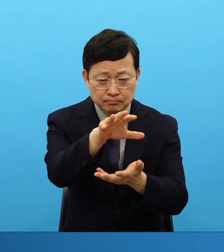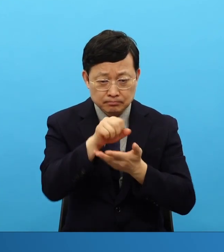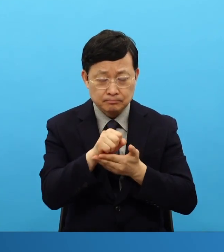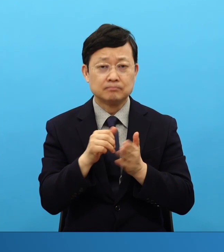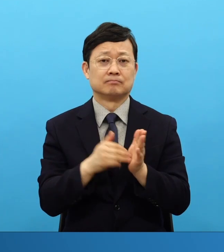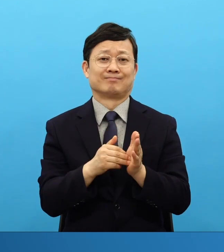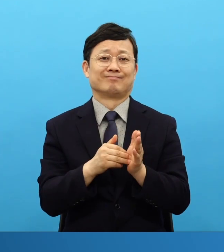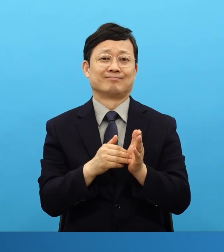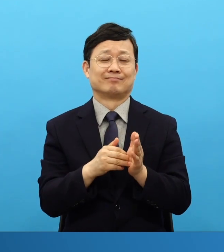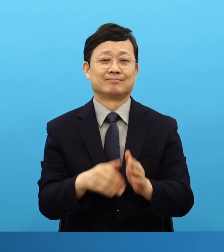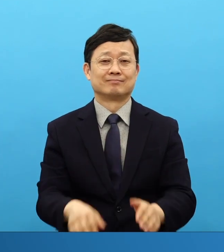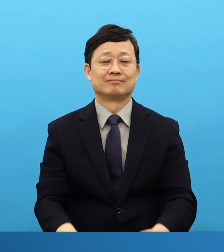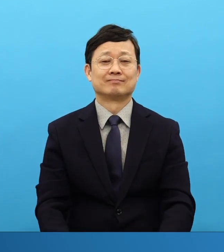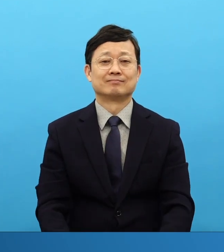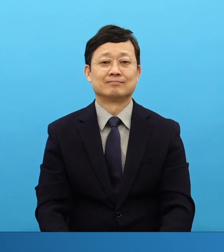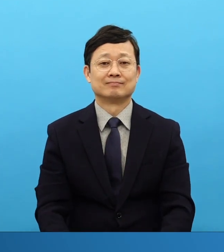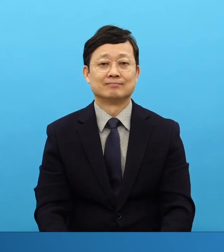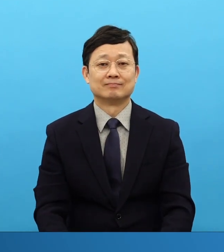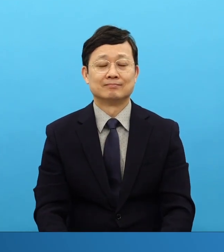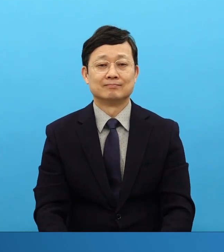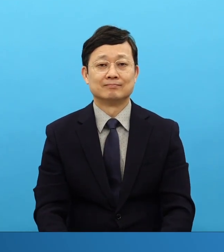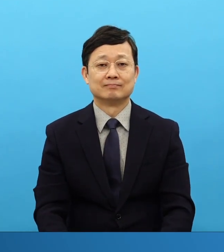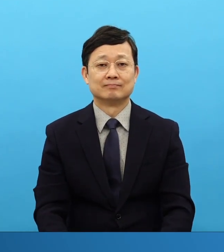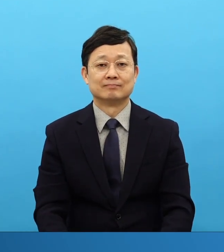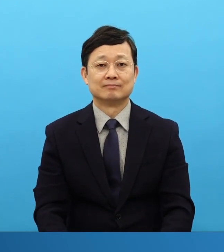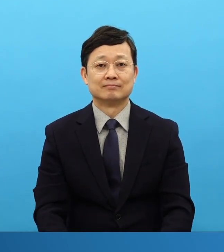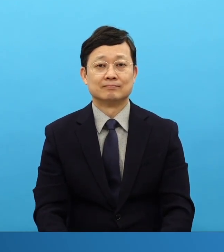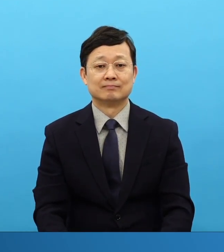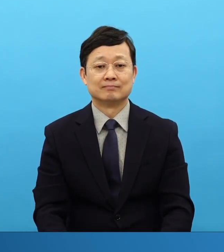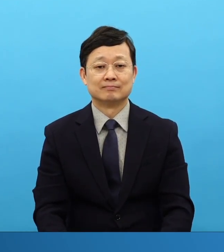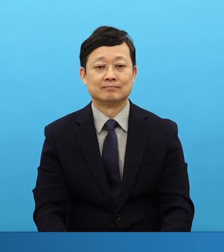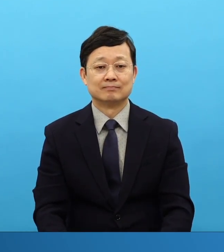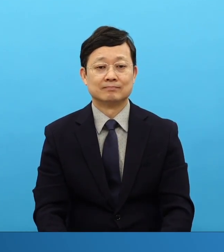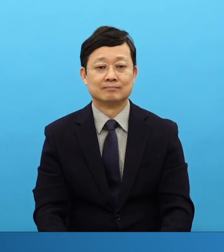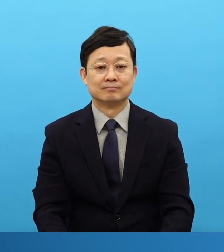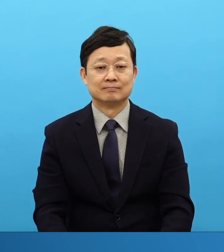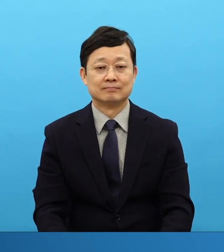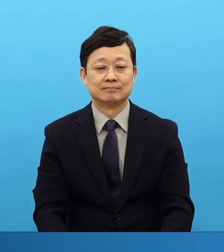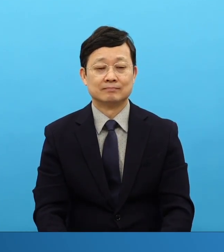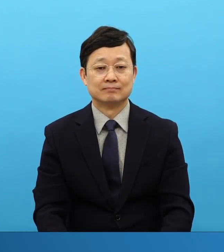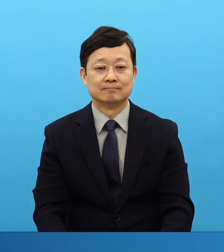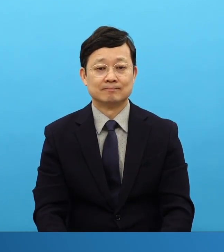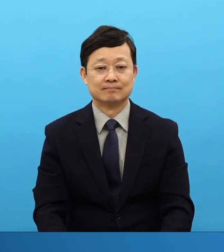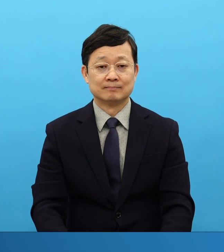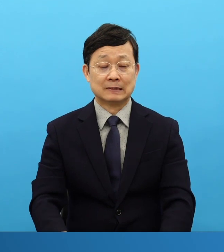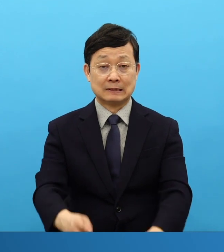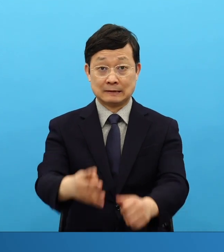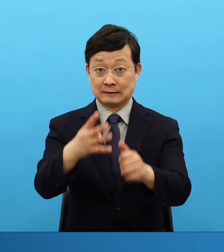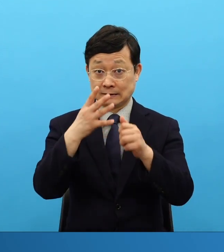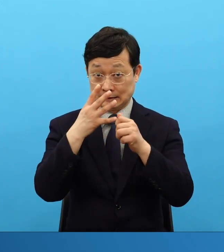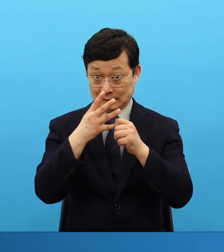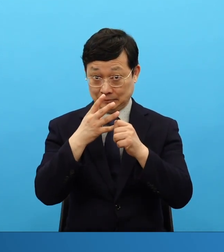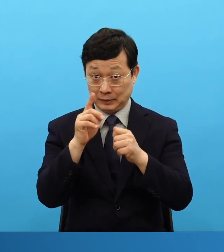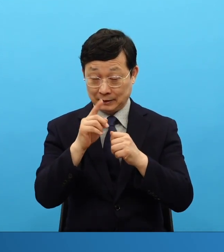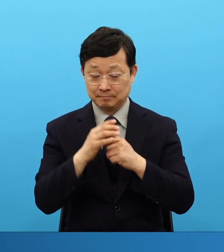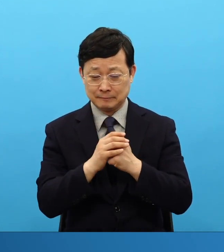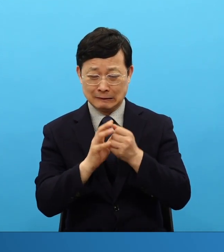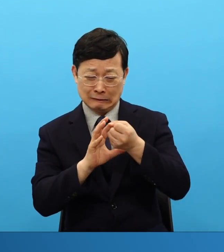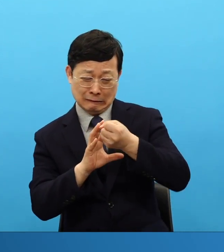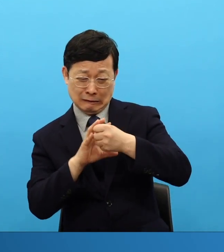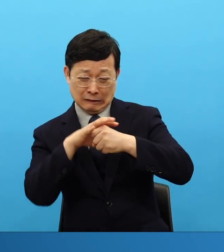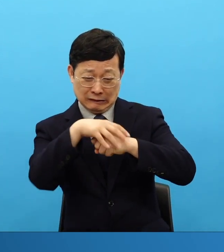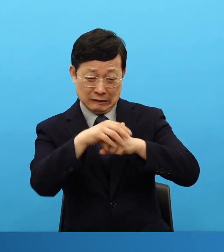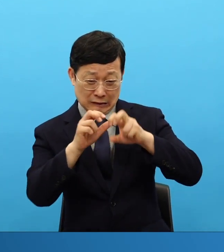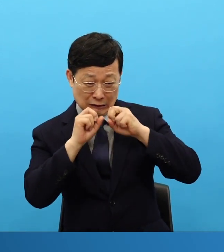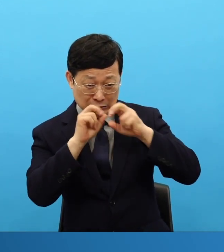true church that was the beginning, the everlasting. 그리고 이 사람들이 안디옥 교회를 만들어요. 세계 선교